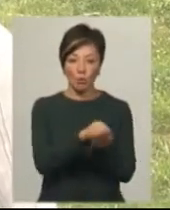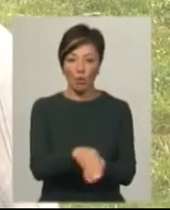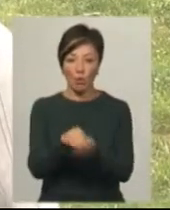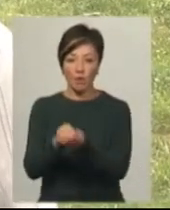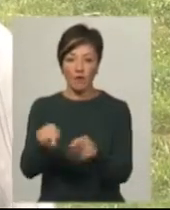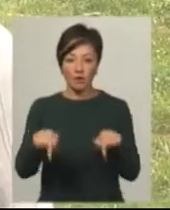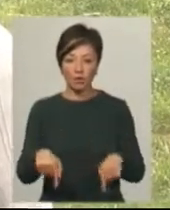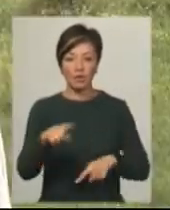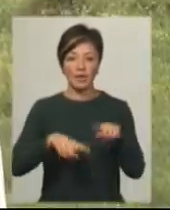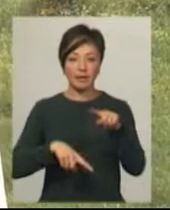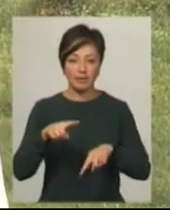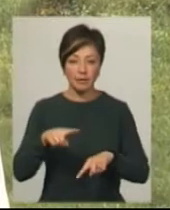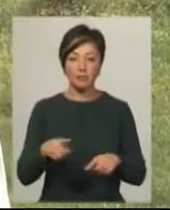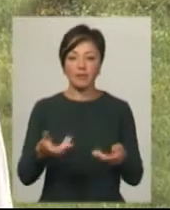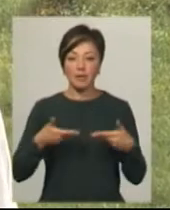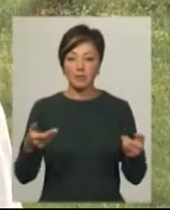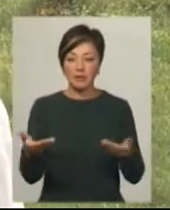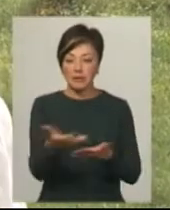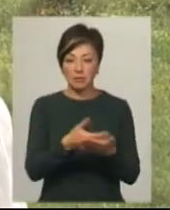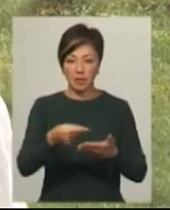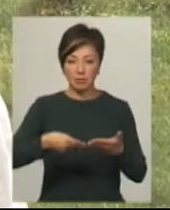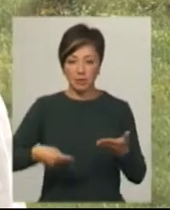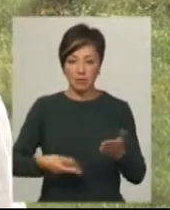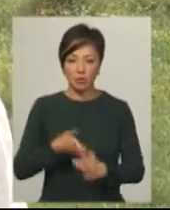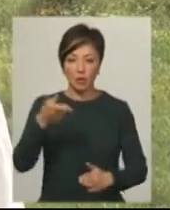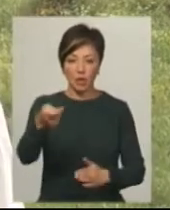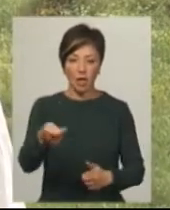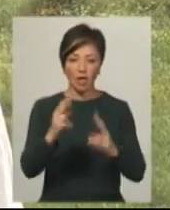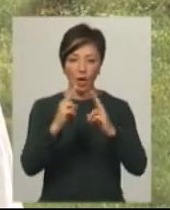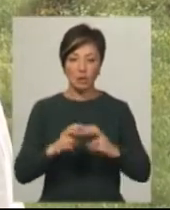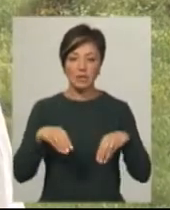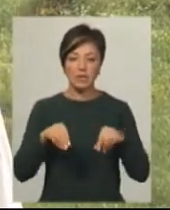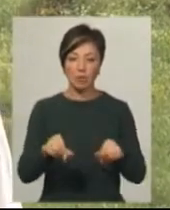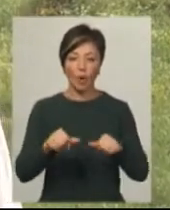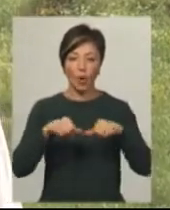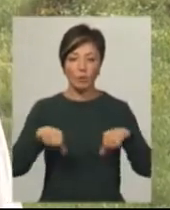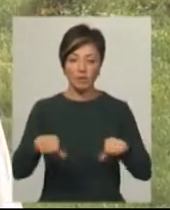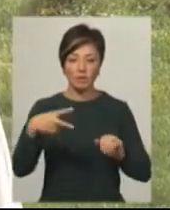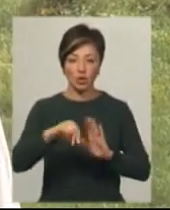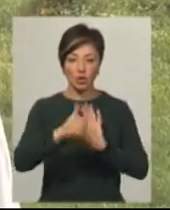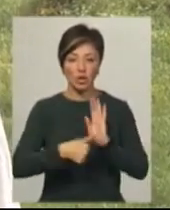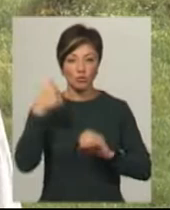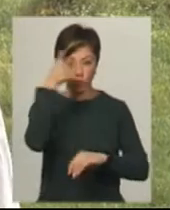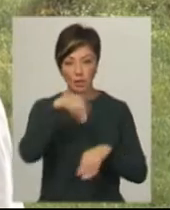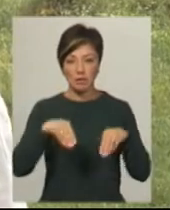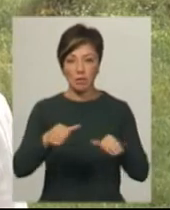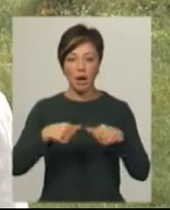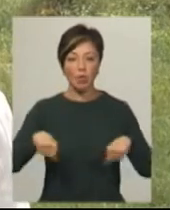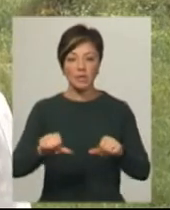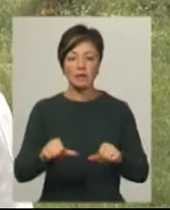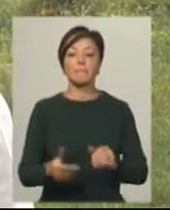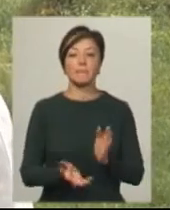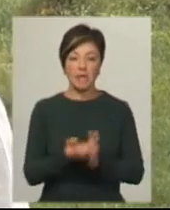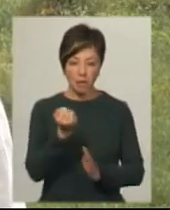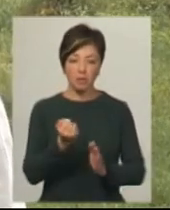тут рідні. Ми зібрали ці всі підписи, подали на розгляд земельної комісії, і в 2016 році земельна комісія